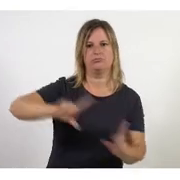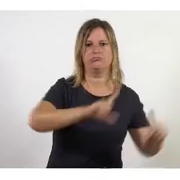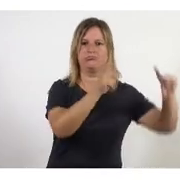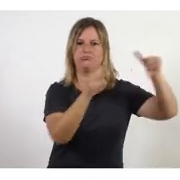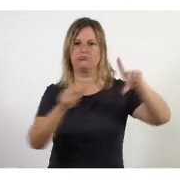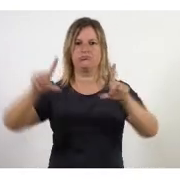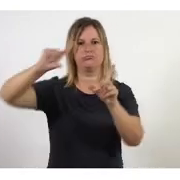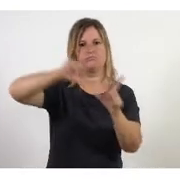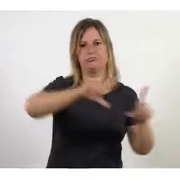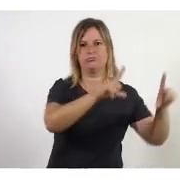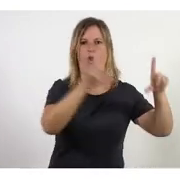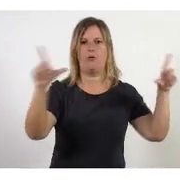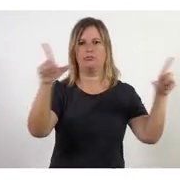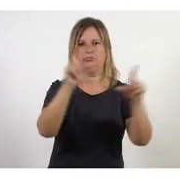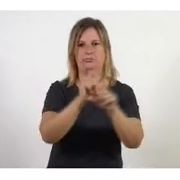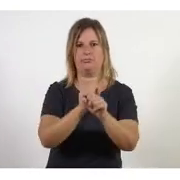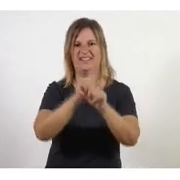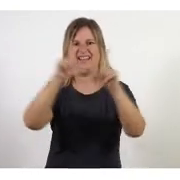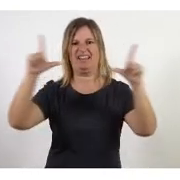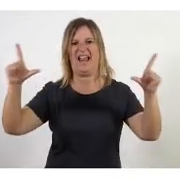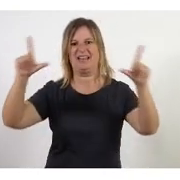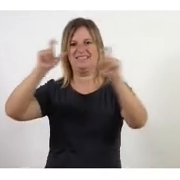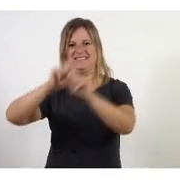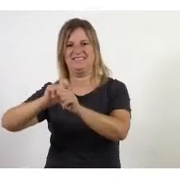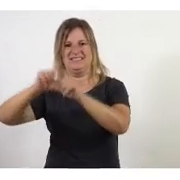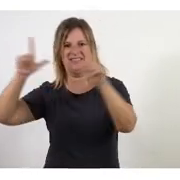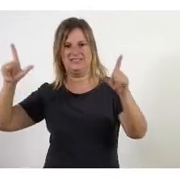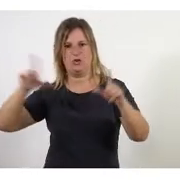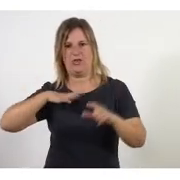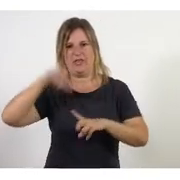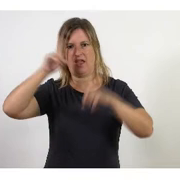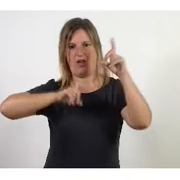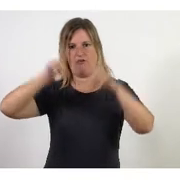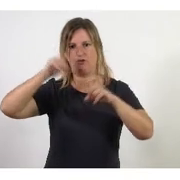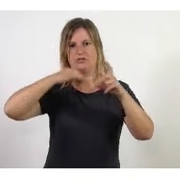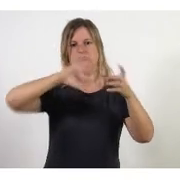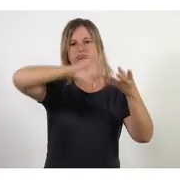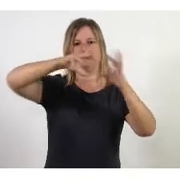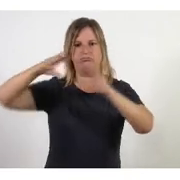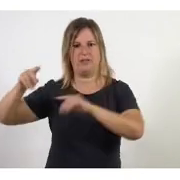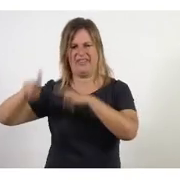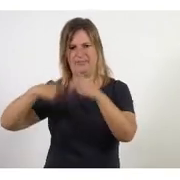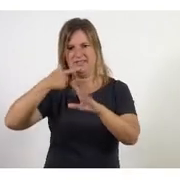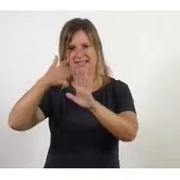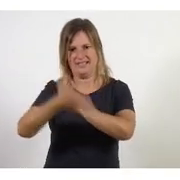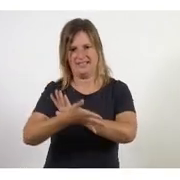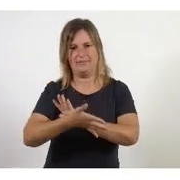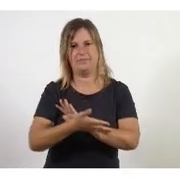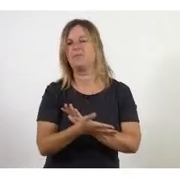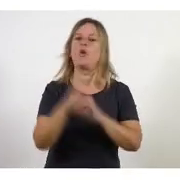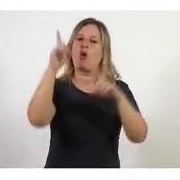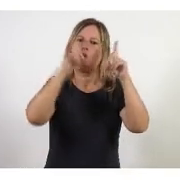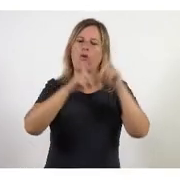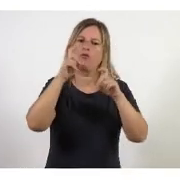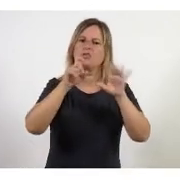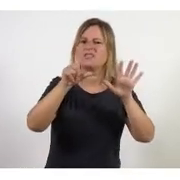Vale? Col·loquem transicions creatives entre les fotos, tot seguit ho veurem, vale? Fem que les fotos durin